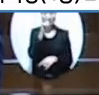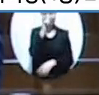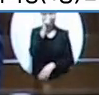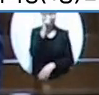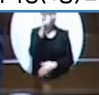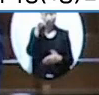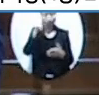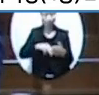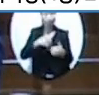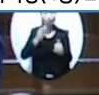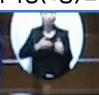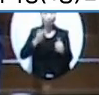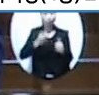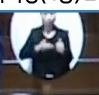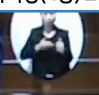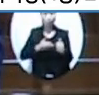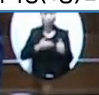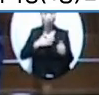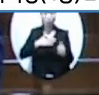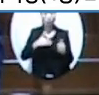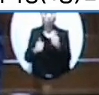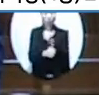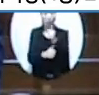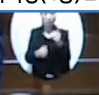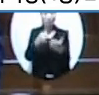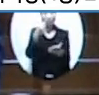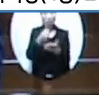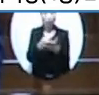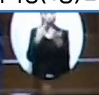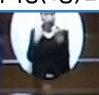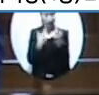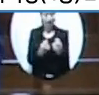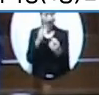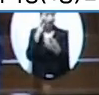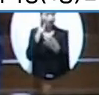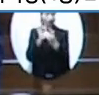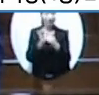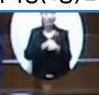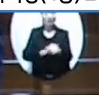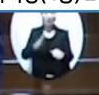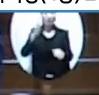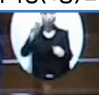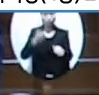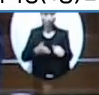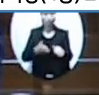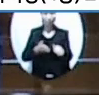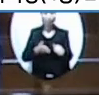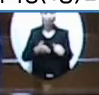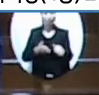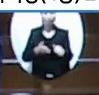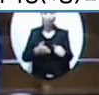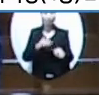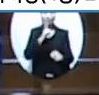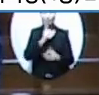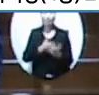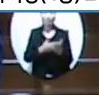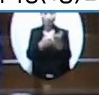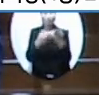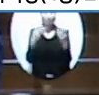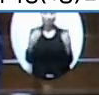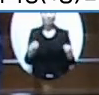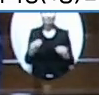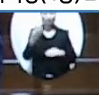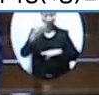주시기 바라며 우리 위원회에서 강연한 대로 의결해 주실 것을 부탁드립니다. 이상으로 보고를